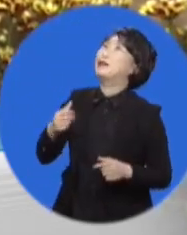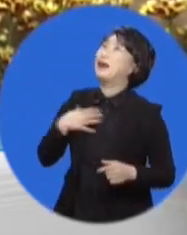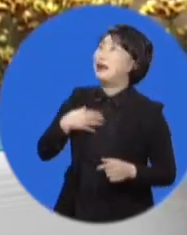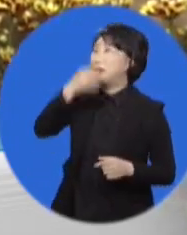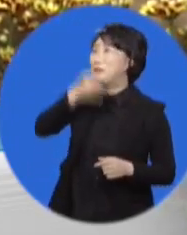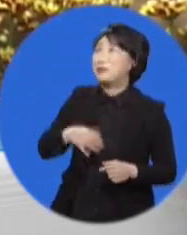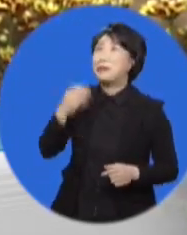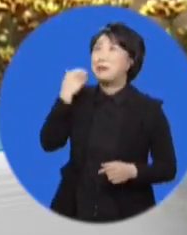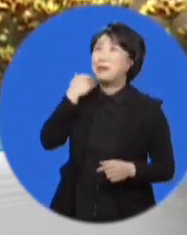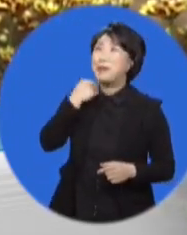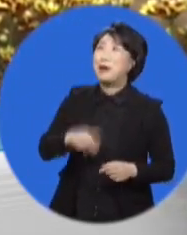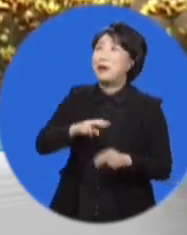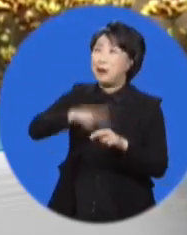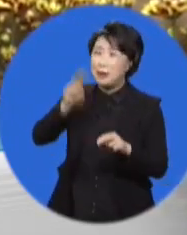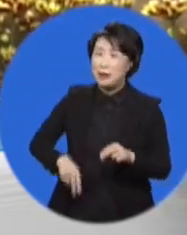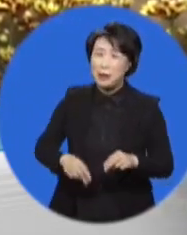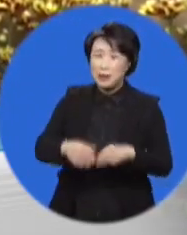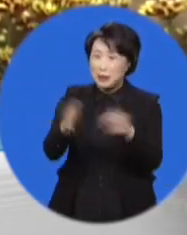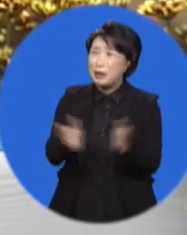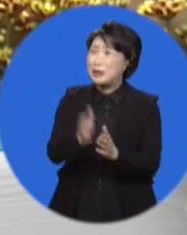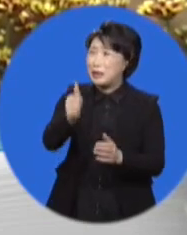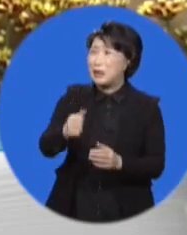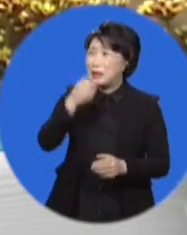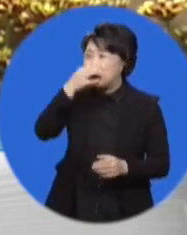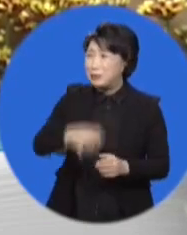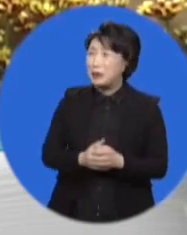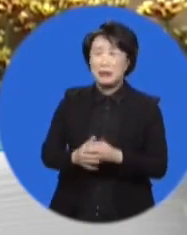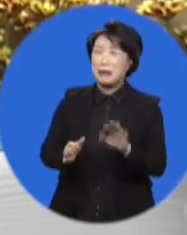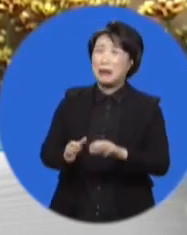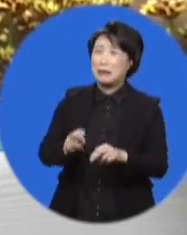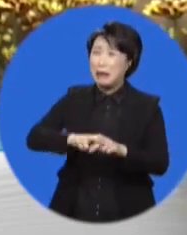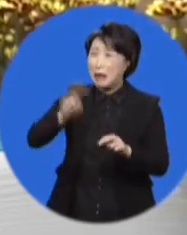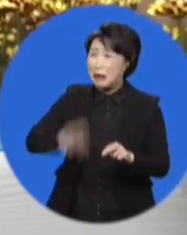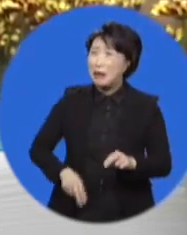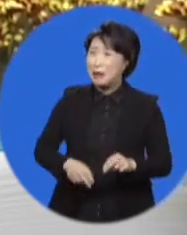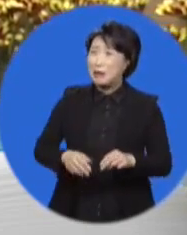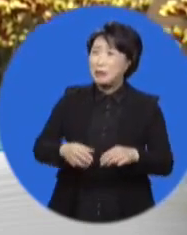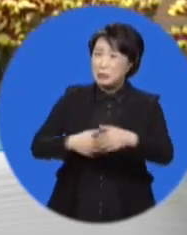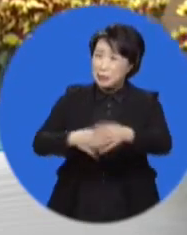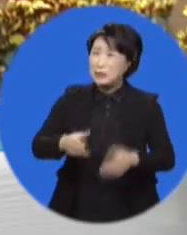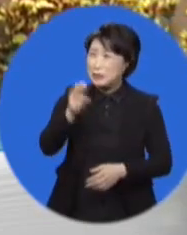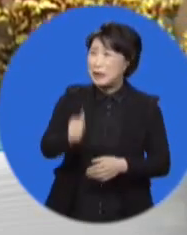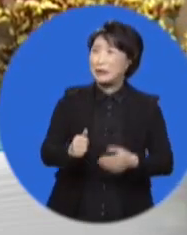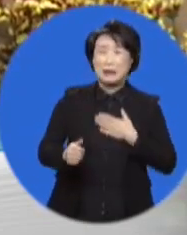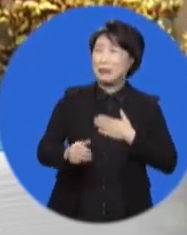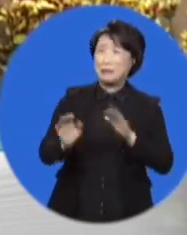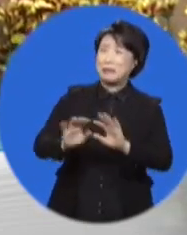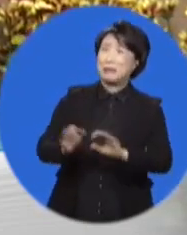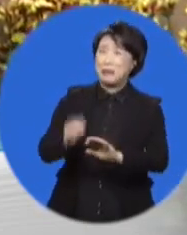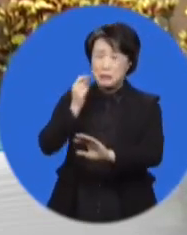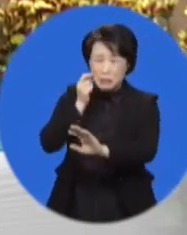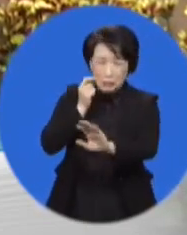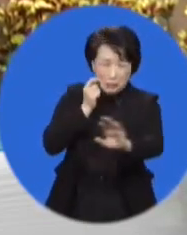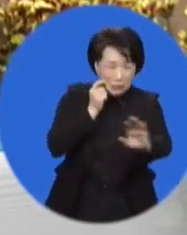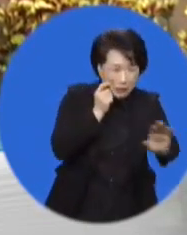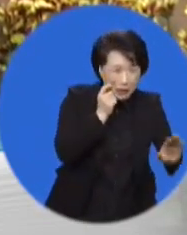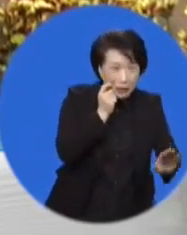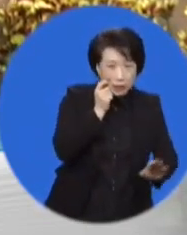못해요. 기관장 힘들어 못해요. 나 이거 부신장 시장 힘들어서 못해. 이것도 못해. 이런 사람들은